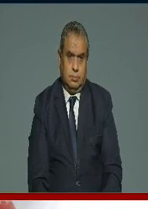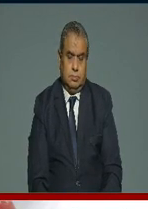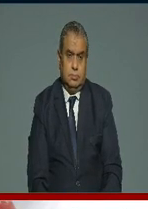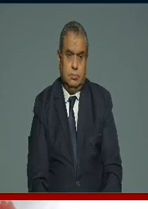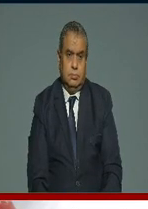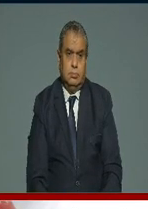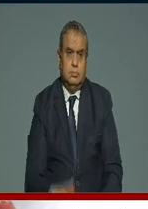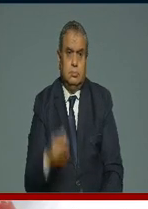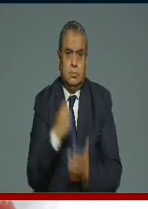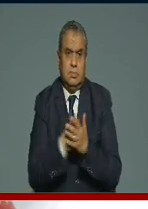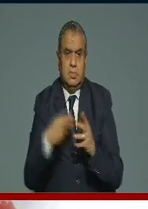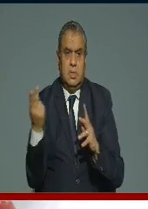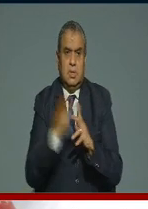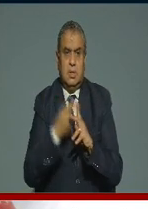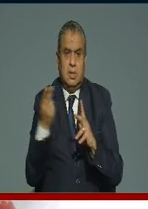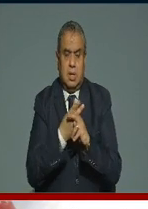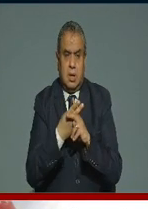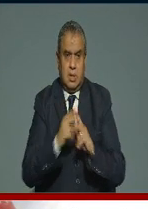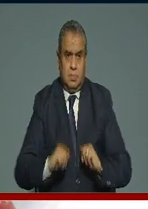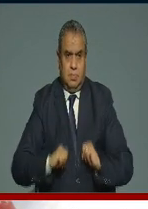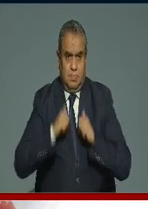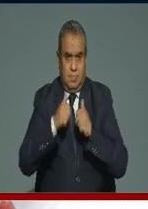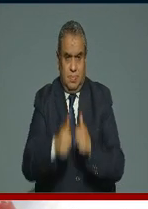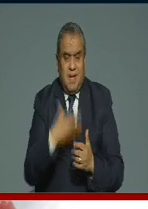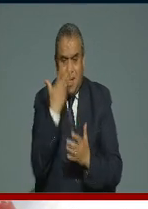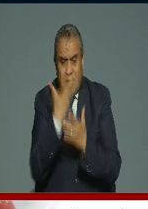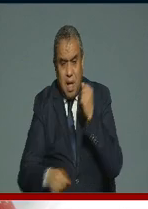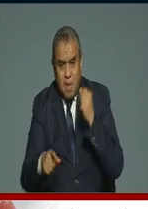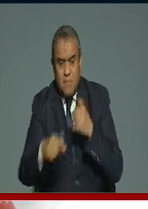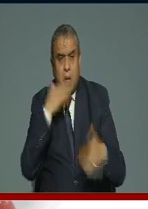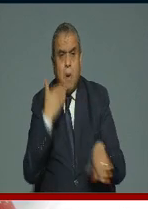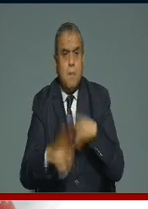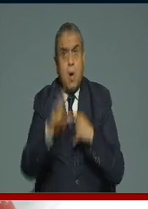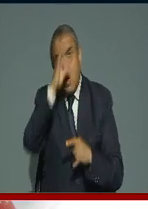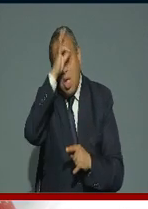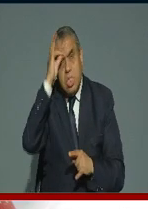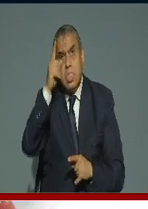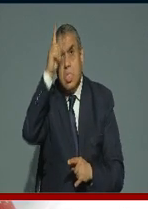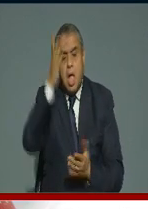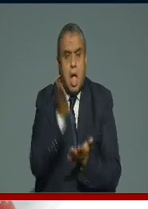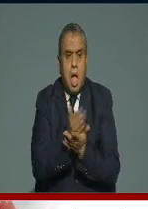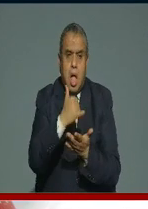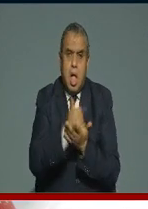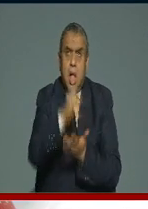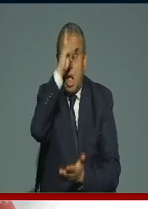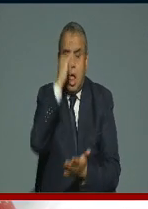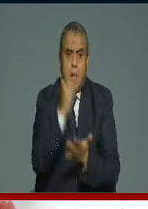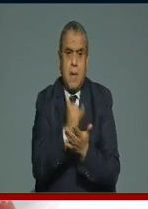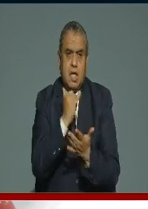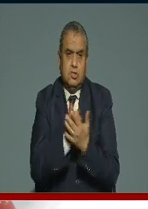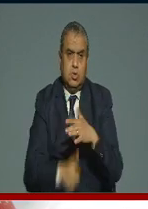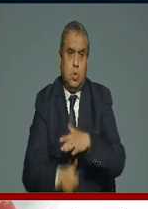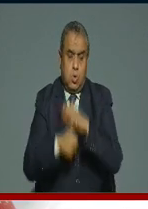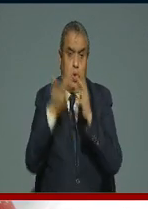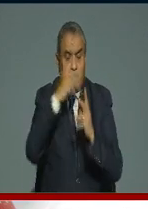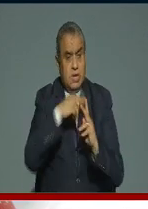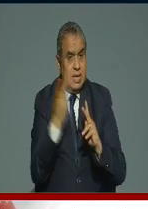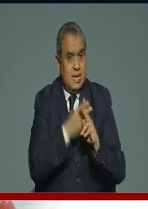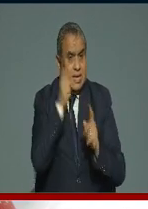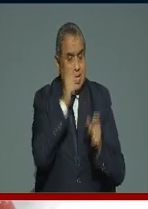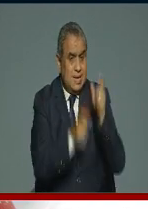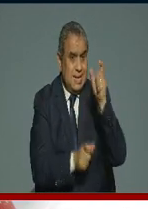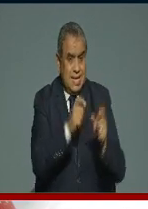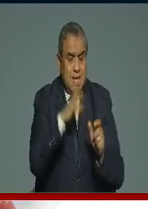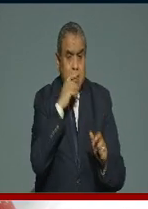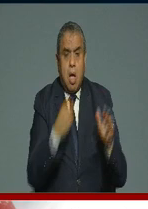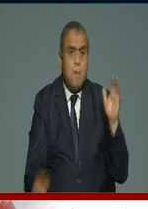في ناس بيجوا الدنيا قادرون باختلاف، وأكيد ربنا ليه حكمة في ده، وفي ناس تانية بين يوم